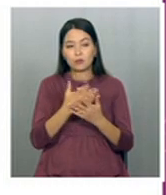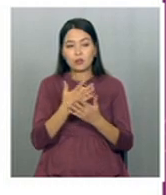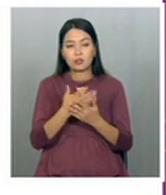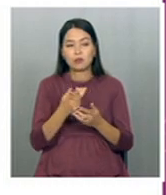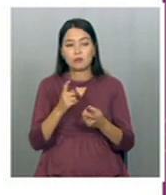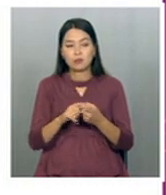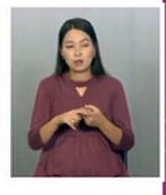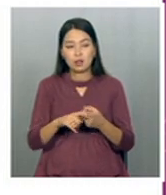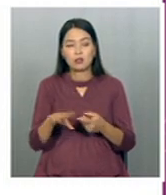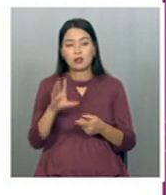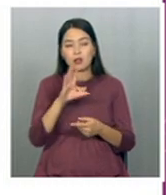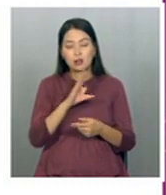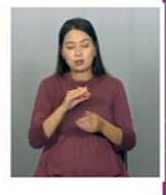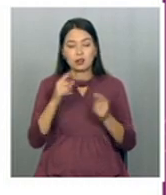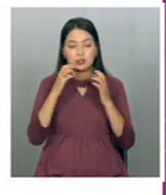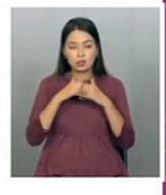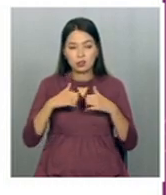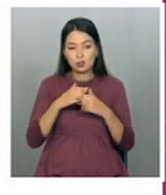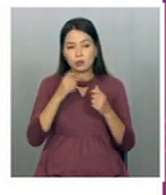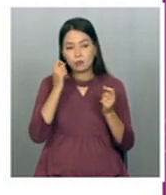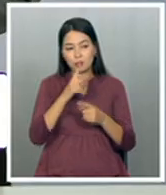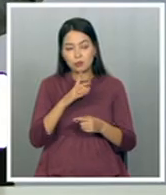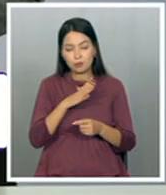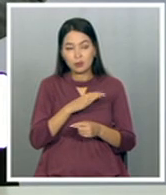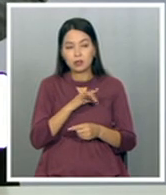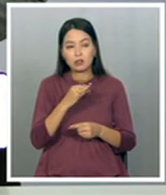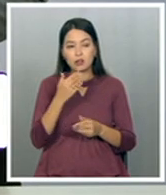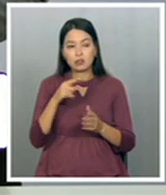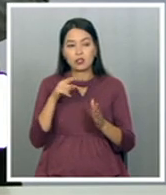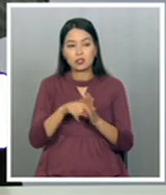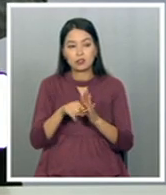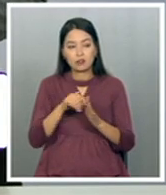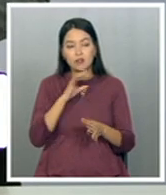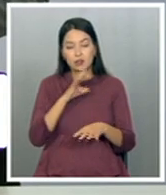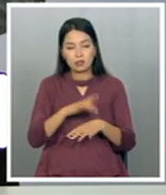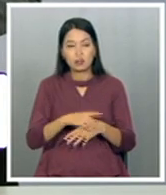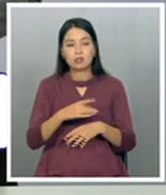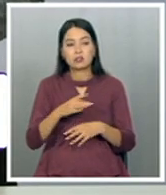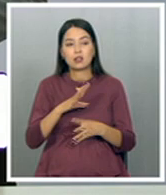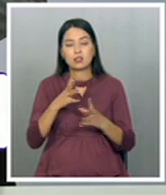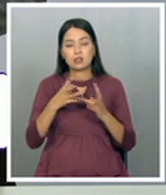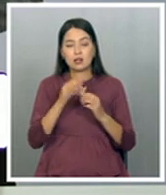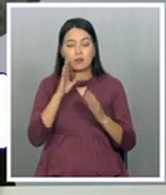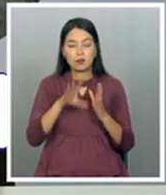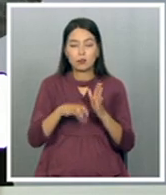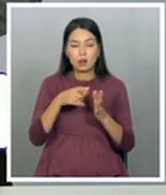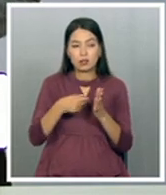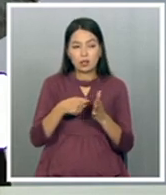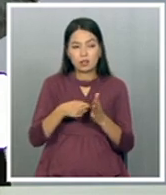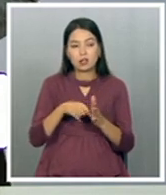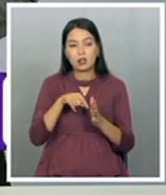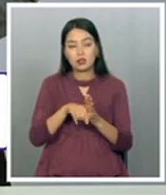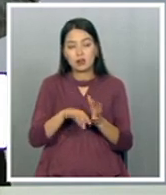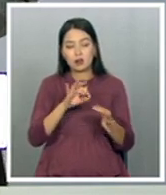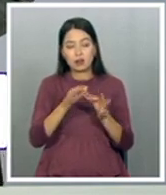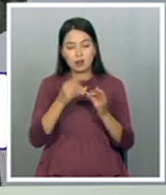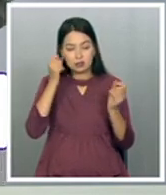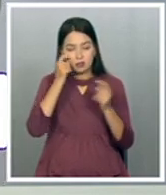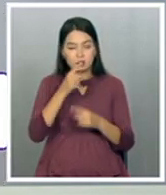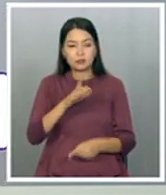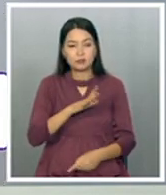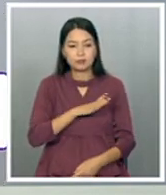байланысты жіктелуін білдік. Және ішкі факторлардың транспирация үдерісіне әсерін зерттедік.